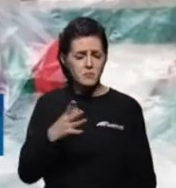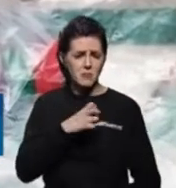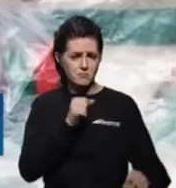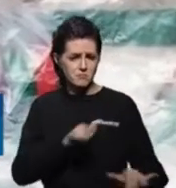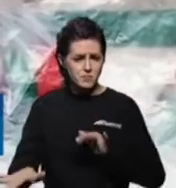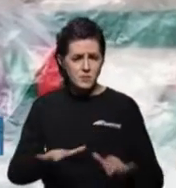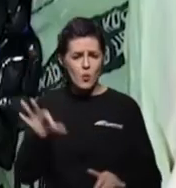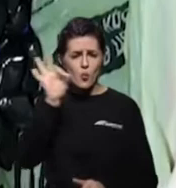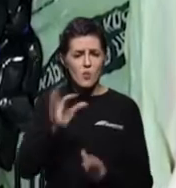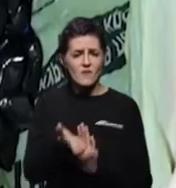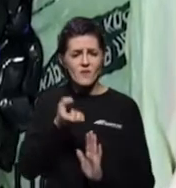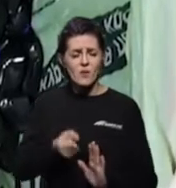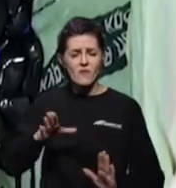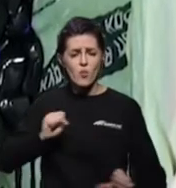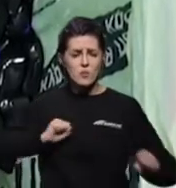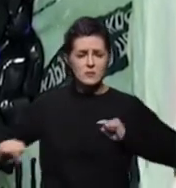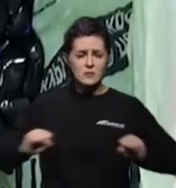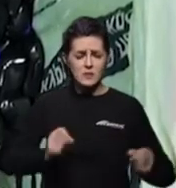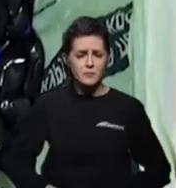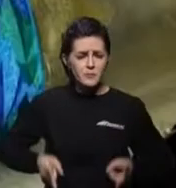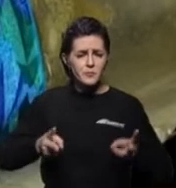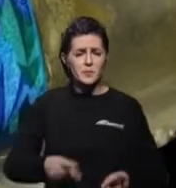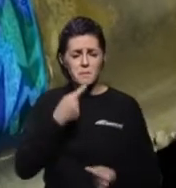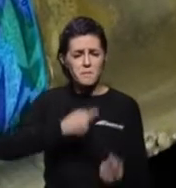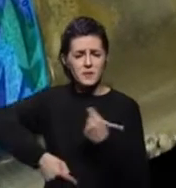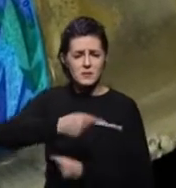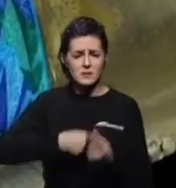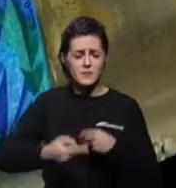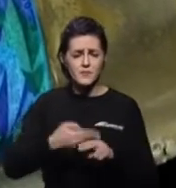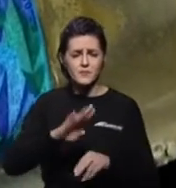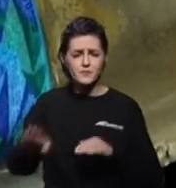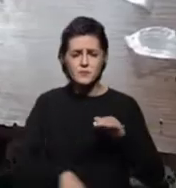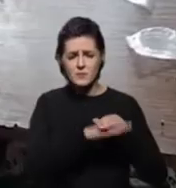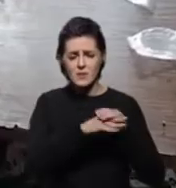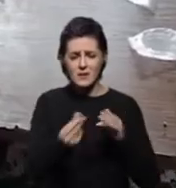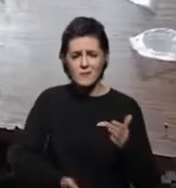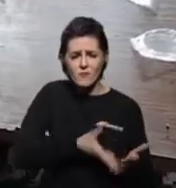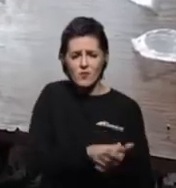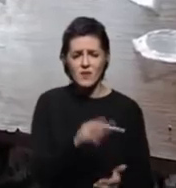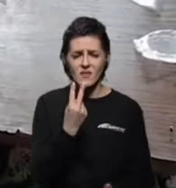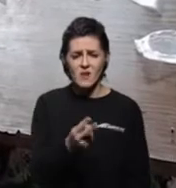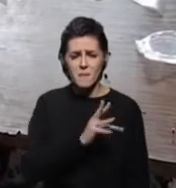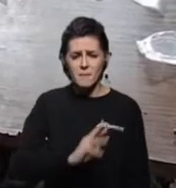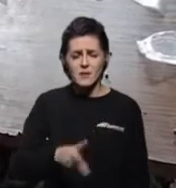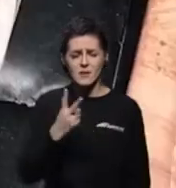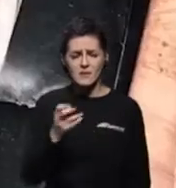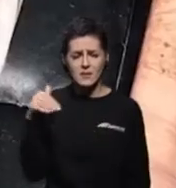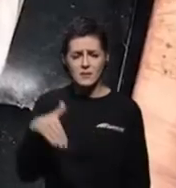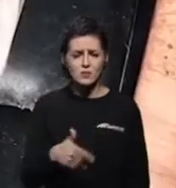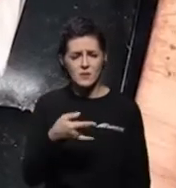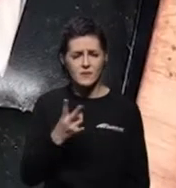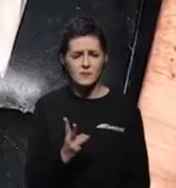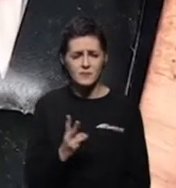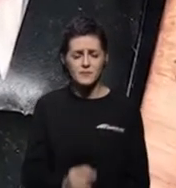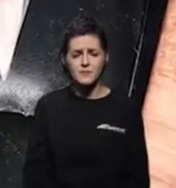про взяття організатора цього кримінального бізнесу під варту з правом внесення застави 2 мільйони 200 тисяч